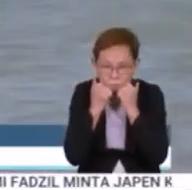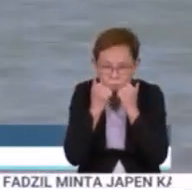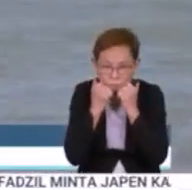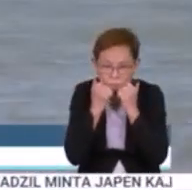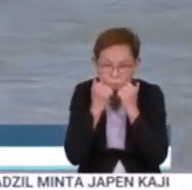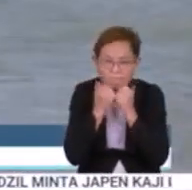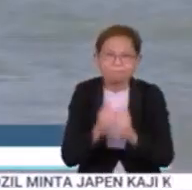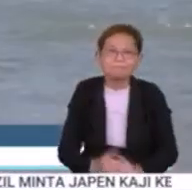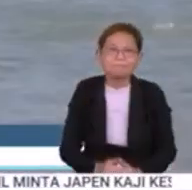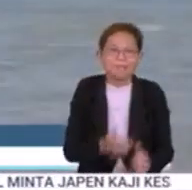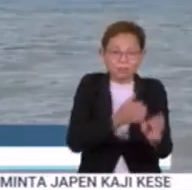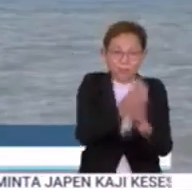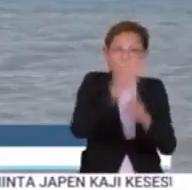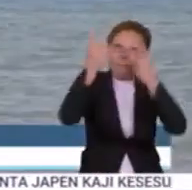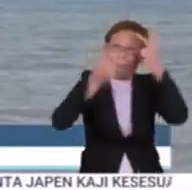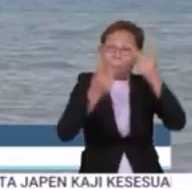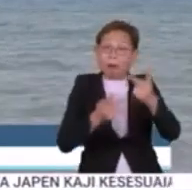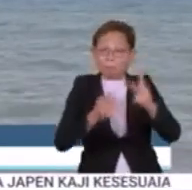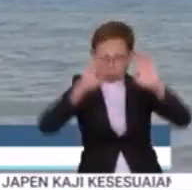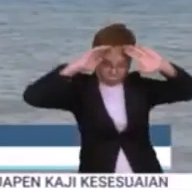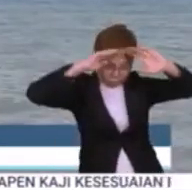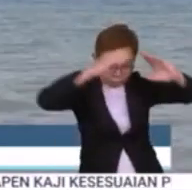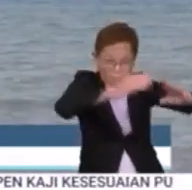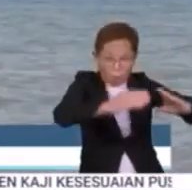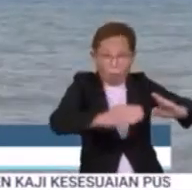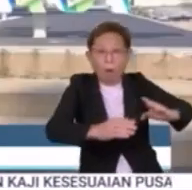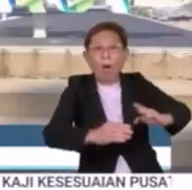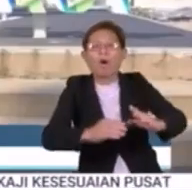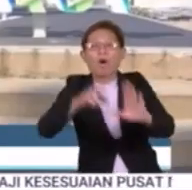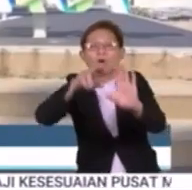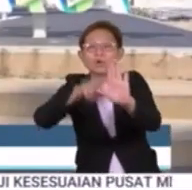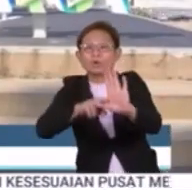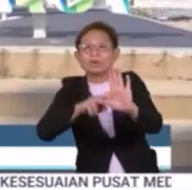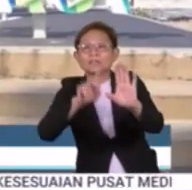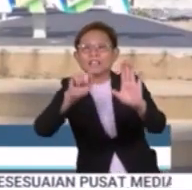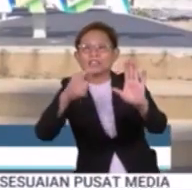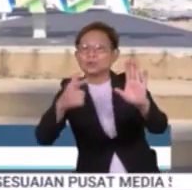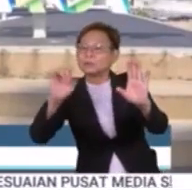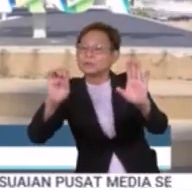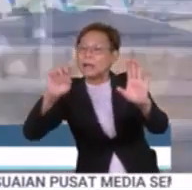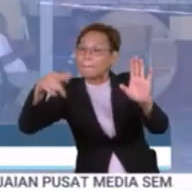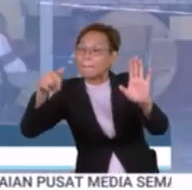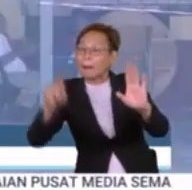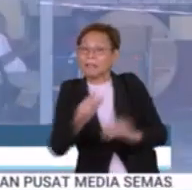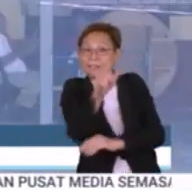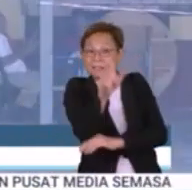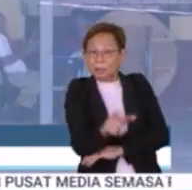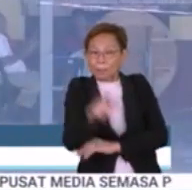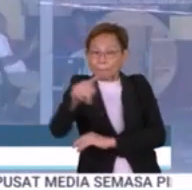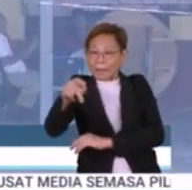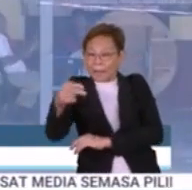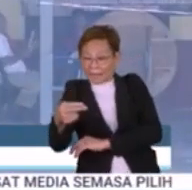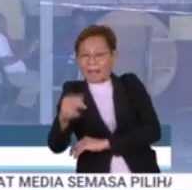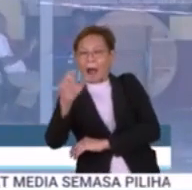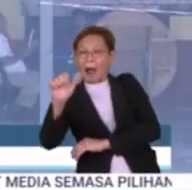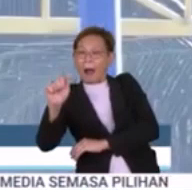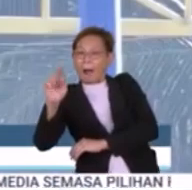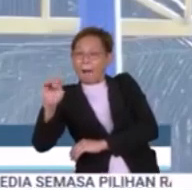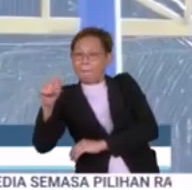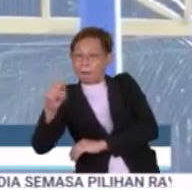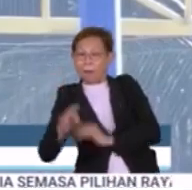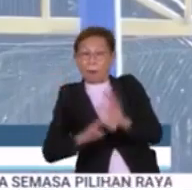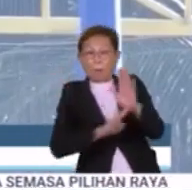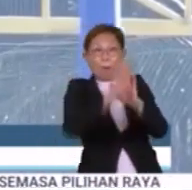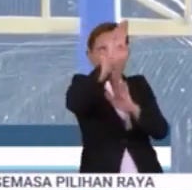emas sektor pelancongan menjadi tumpuan penyandang kerusi Dun Tanjung sepat calon PH borhan aman Shah berkata usaha